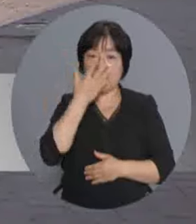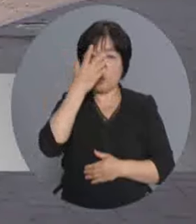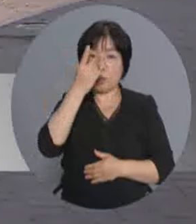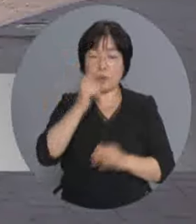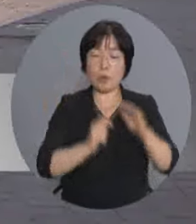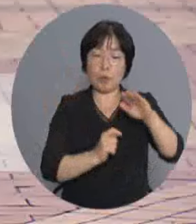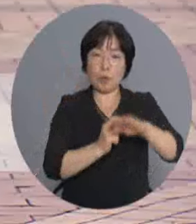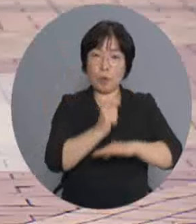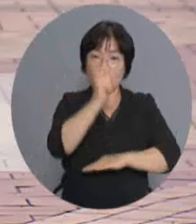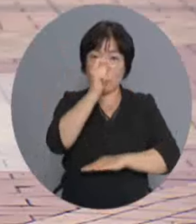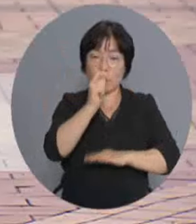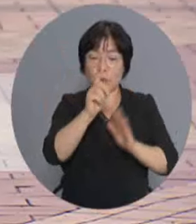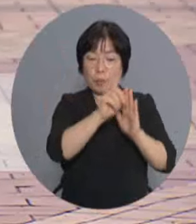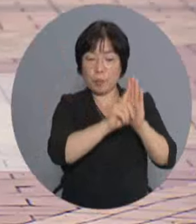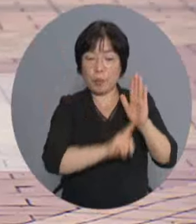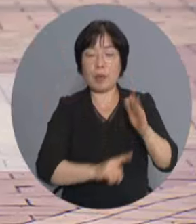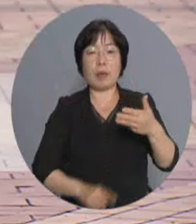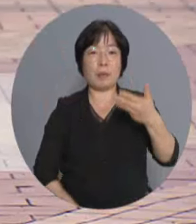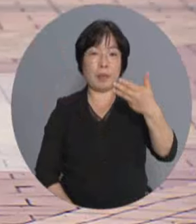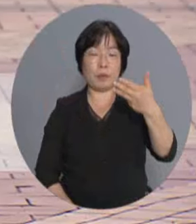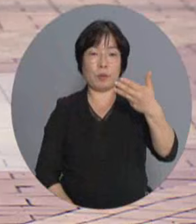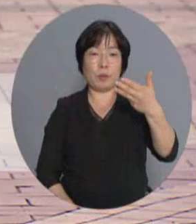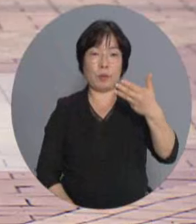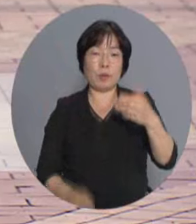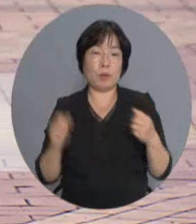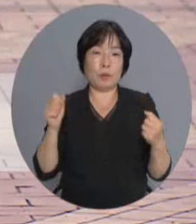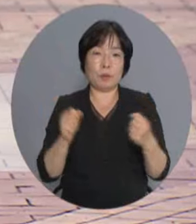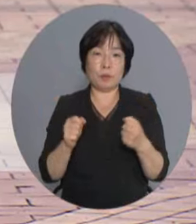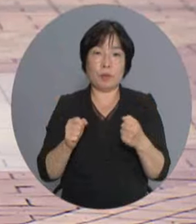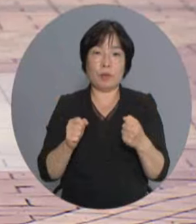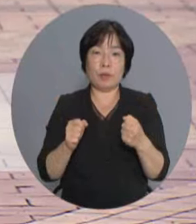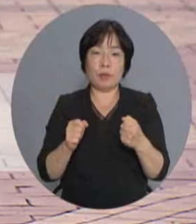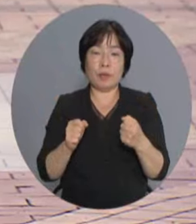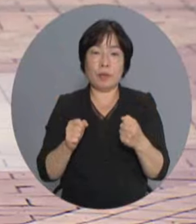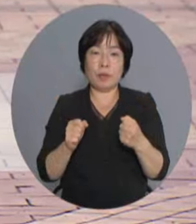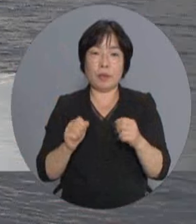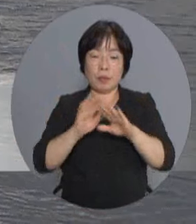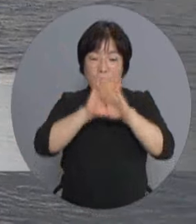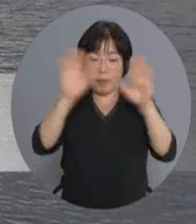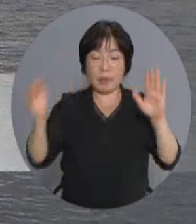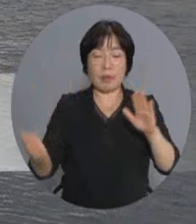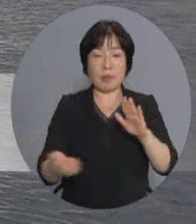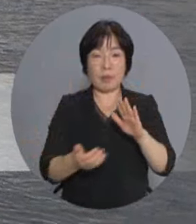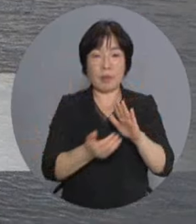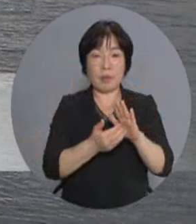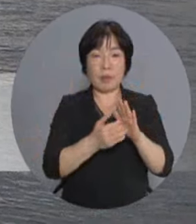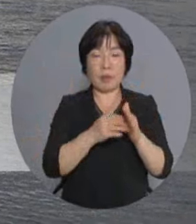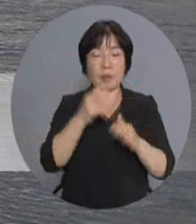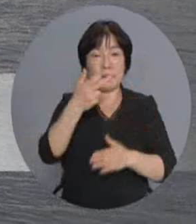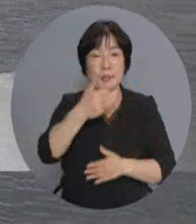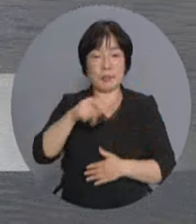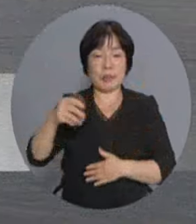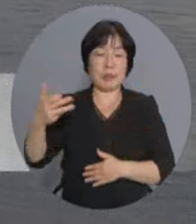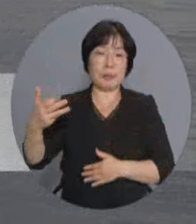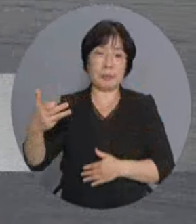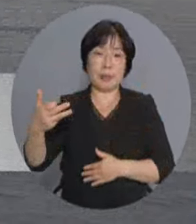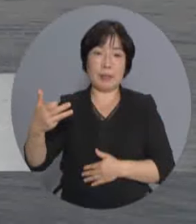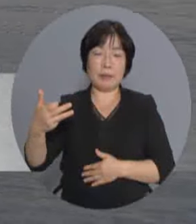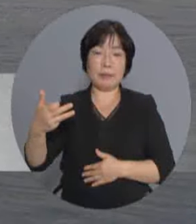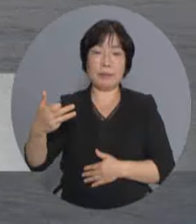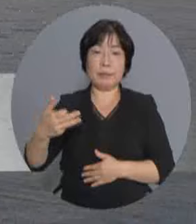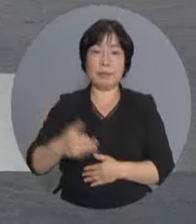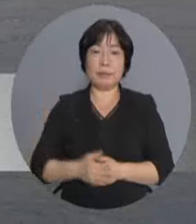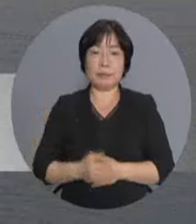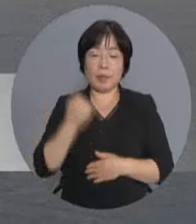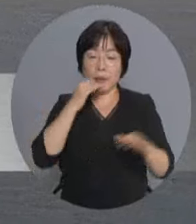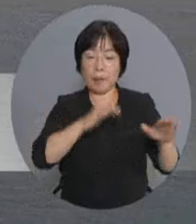순천과 고흥은 최저기온이 8도까지 떨어지면서 쌀쌀하겠습니다. 내일 낮 최고기온은 17도에서 18도가